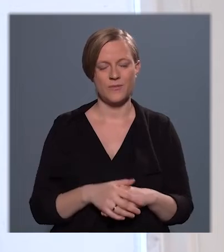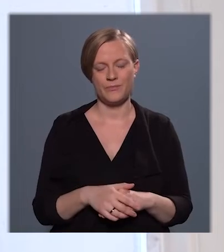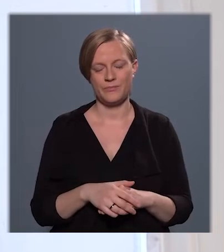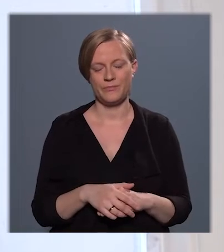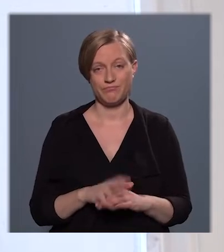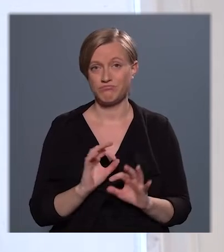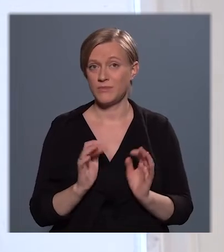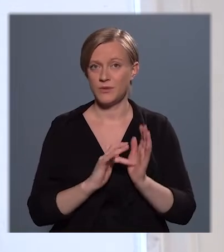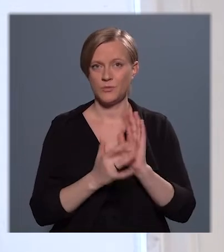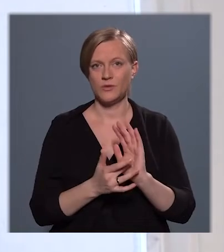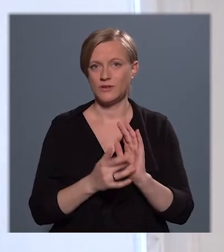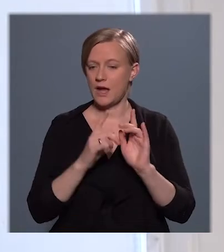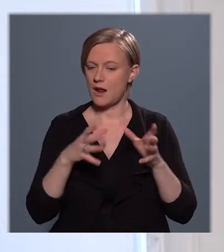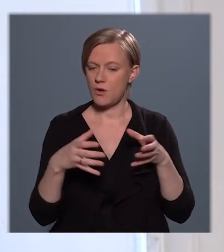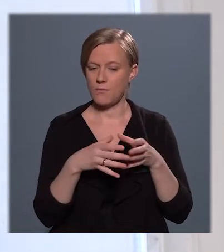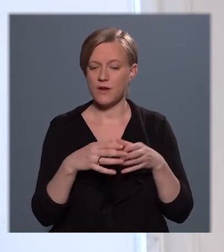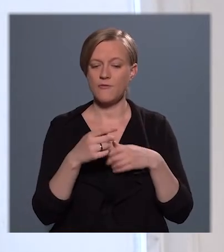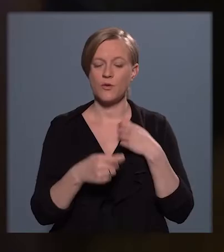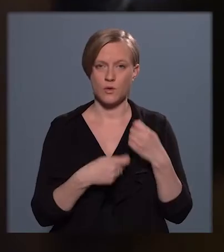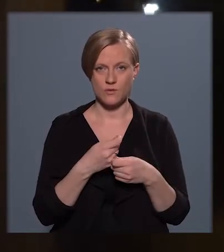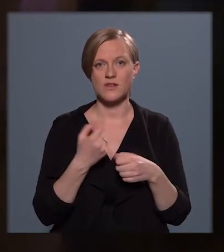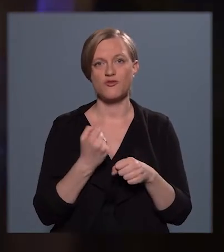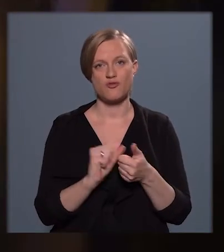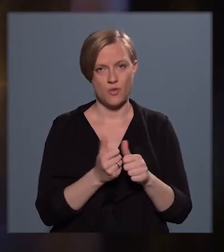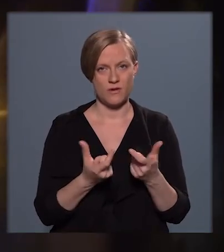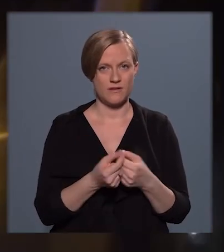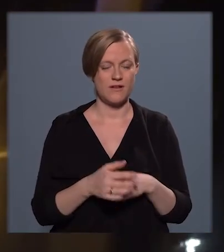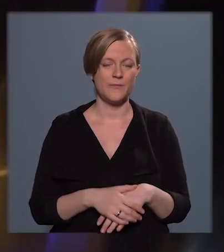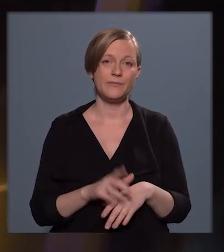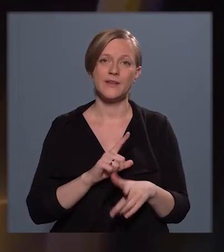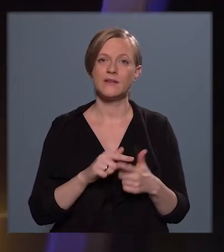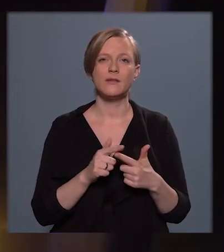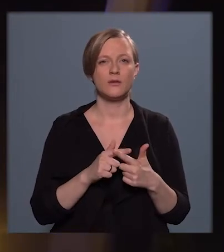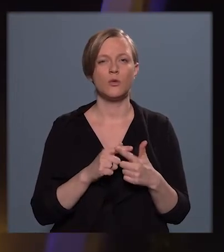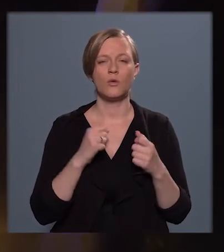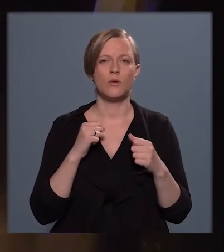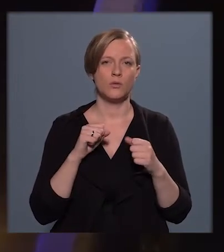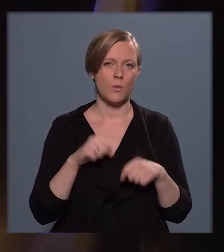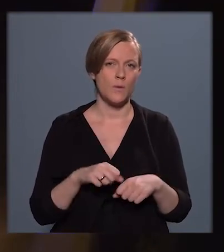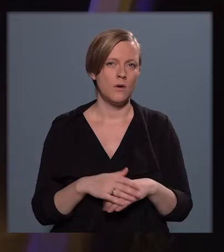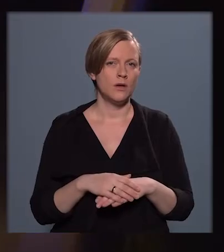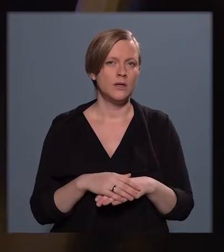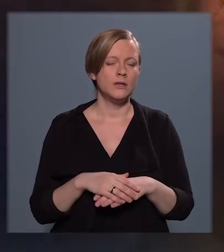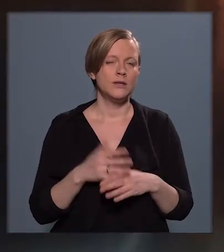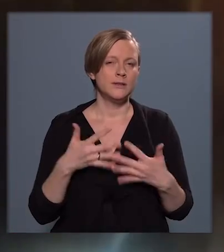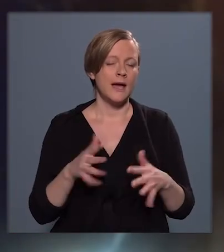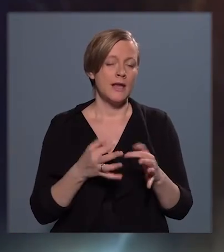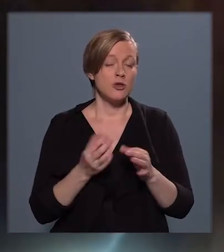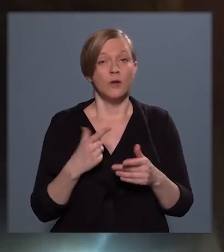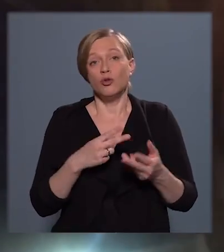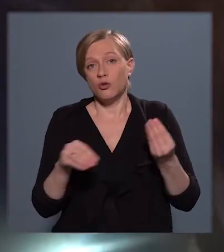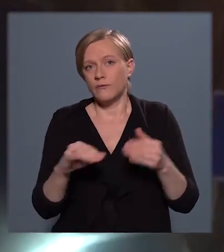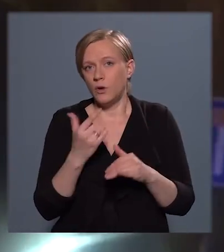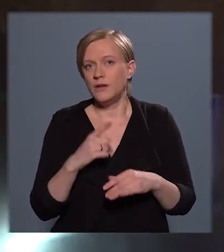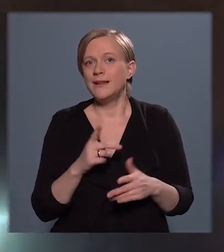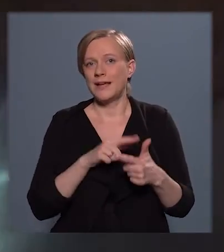ami jól mutatja, hogy az állomány azért foglalkozik a sporttal. Két nagyon komoly káresetünk volt ebben az évben, több is volt, de kettő volt nagyon